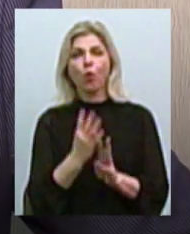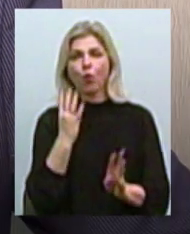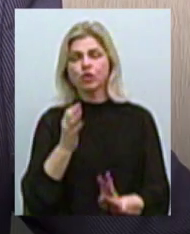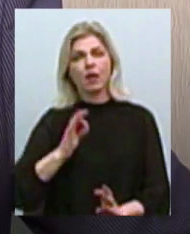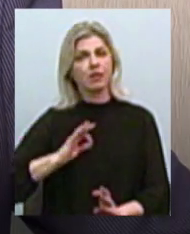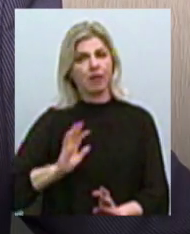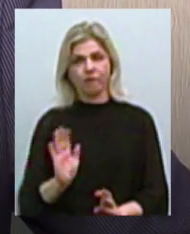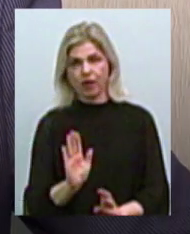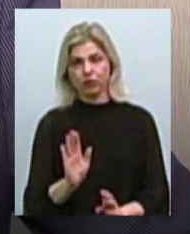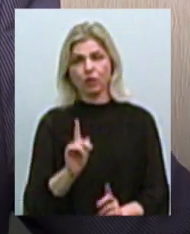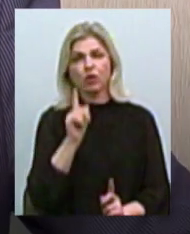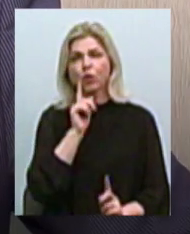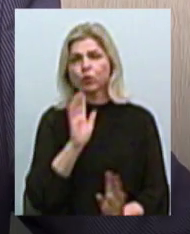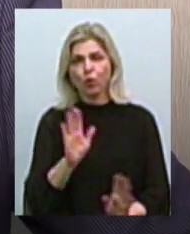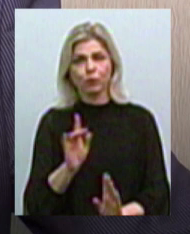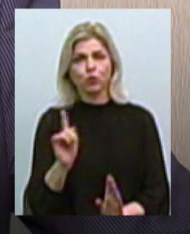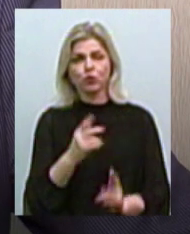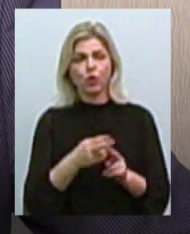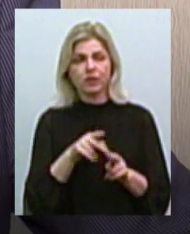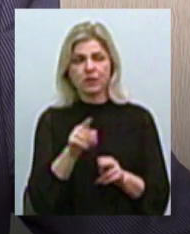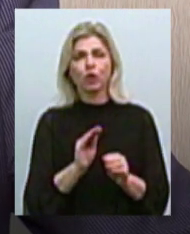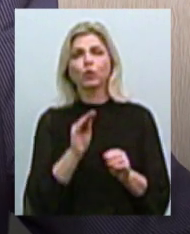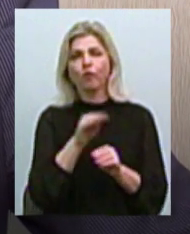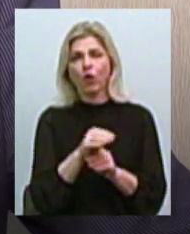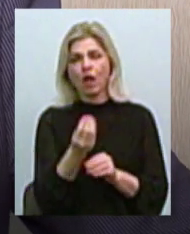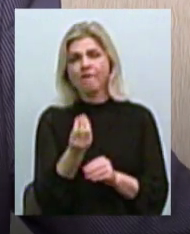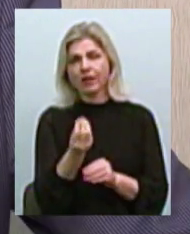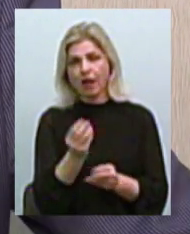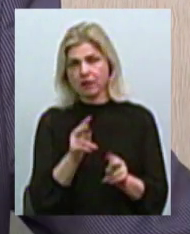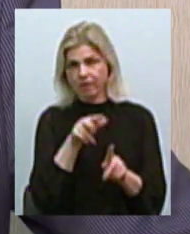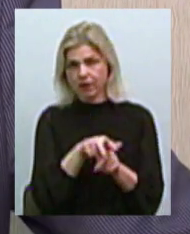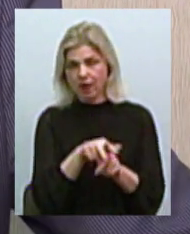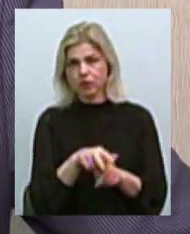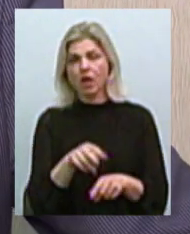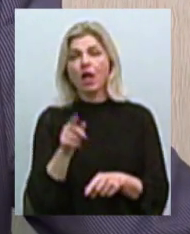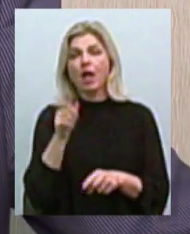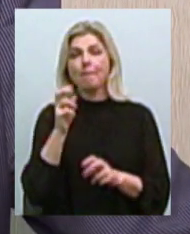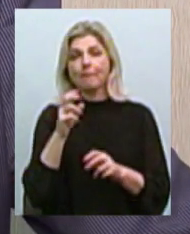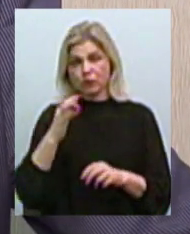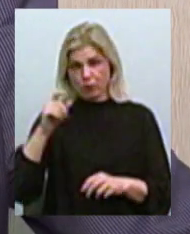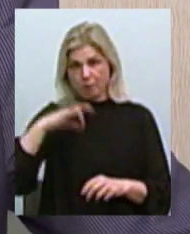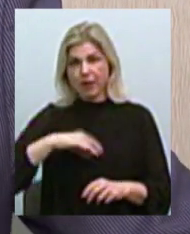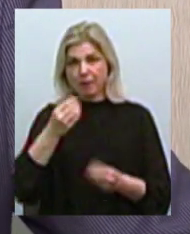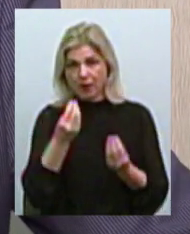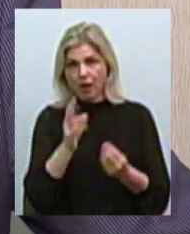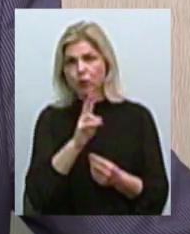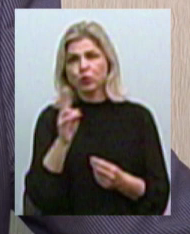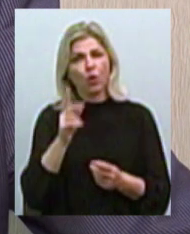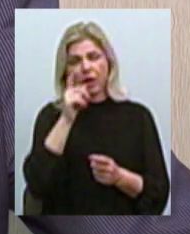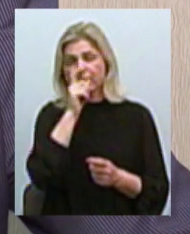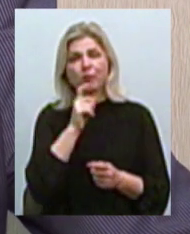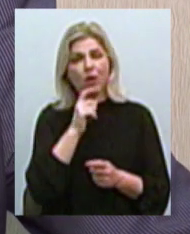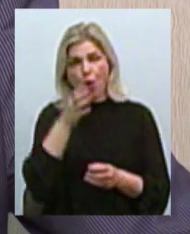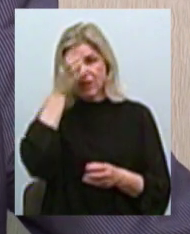В першу чергу незручно тим, що це додаткове фінансове навантаження. Тобто підприємець, який не має певної освіти економічної,